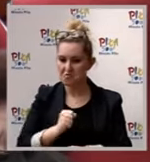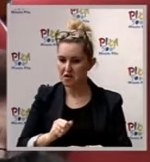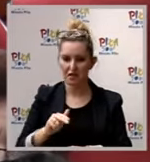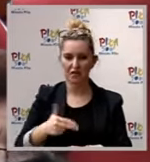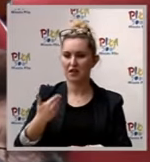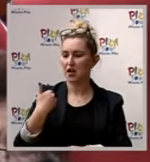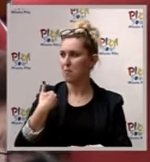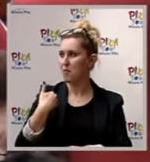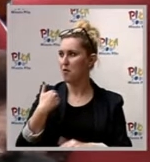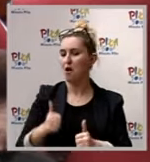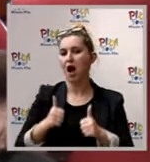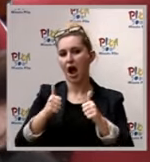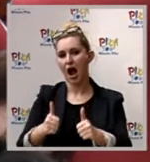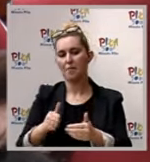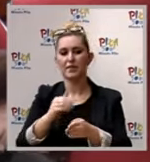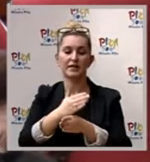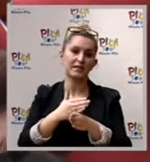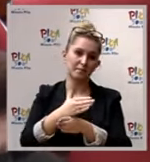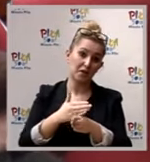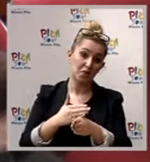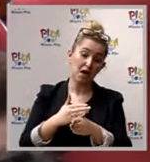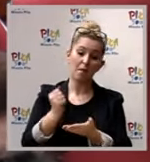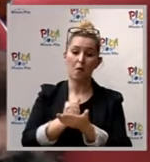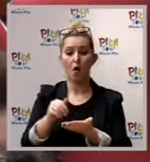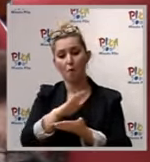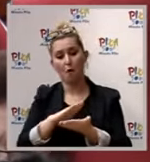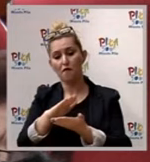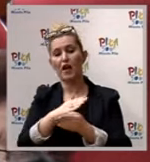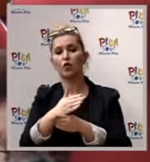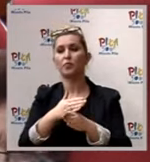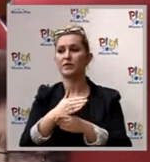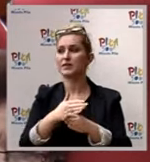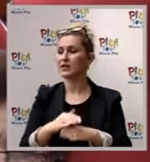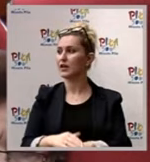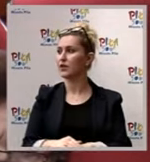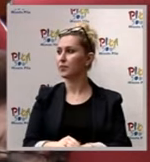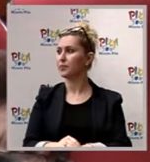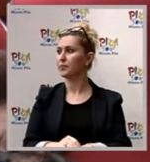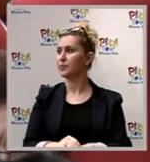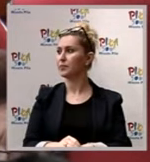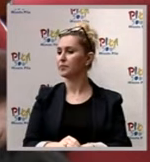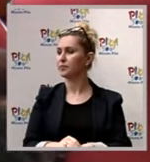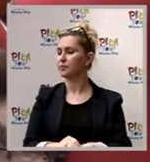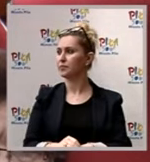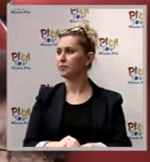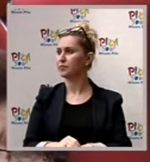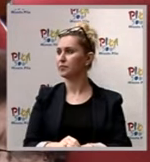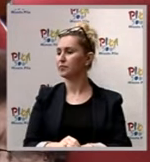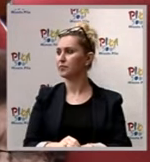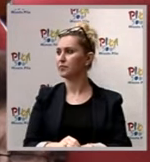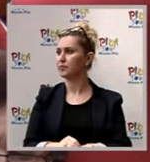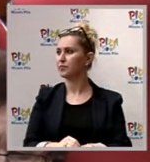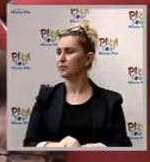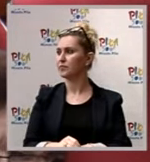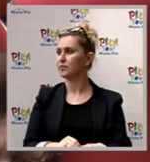tu z Piły czy z powiatu pilskiego zostali kandydaci zakwalifikowani na